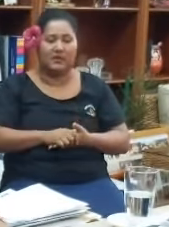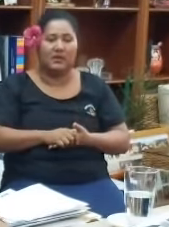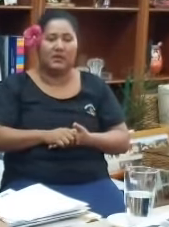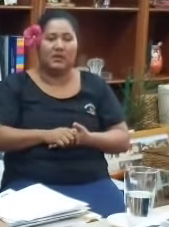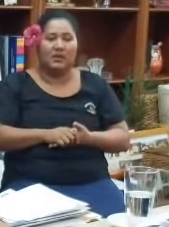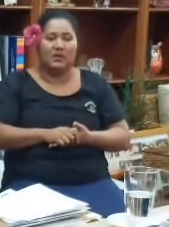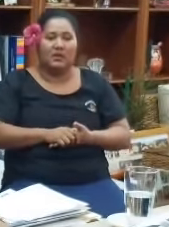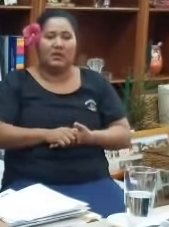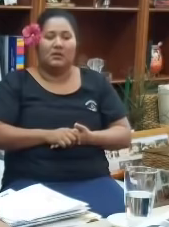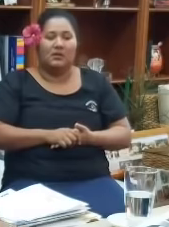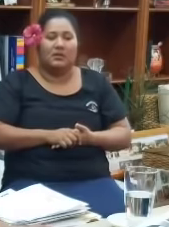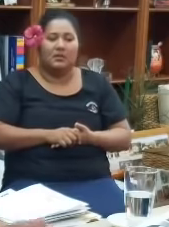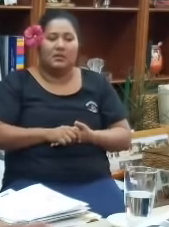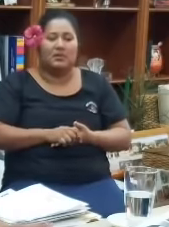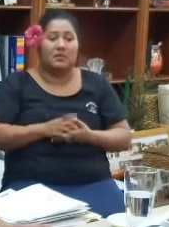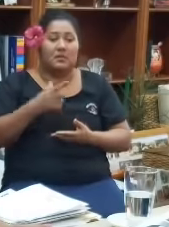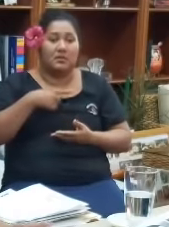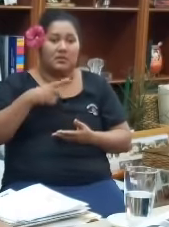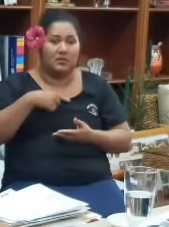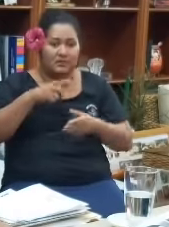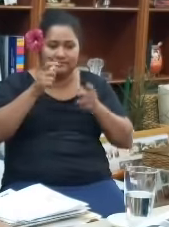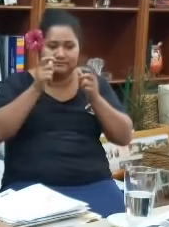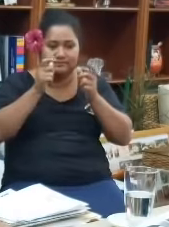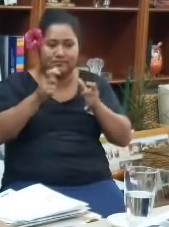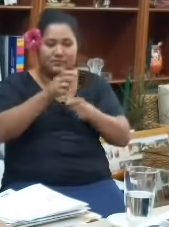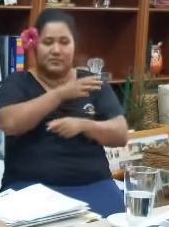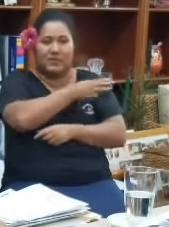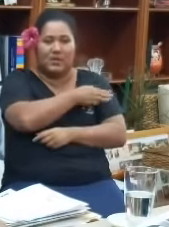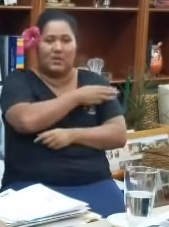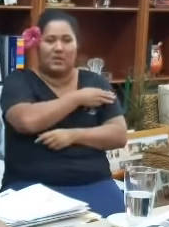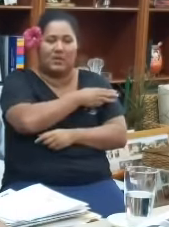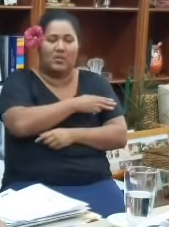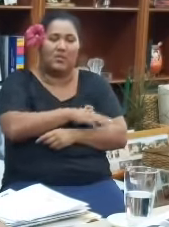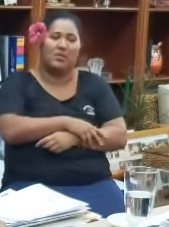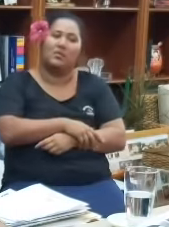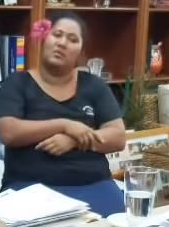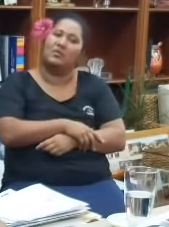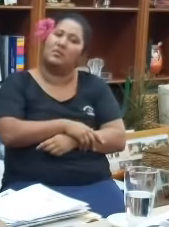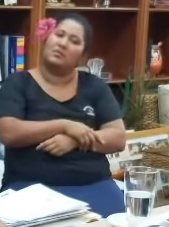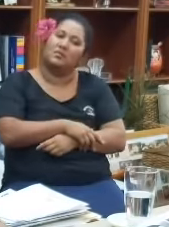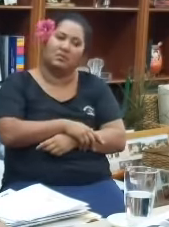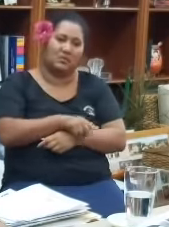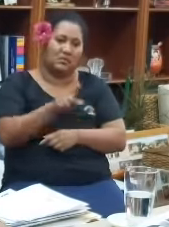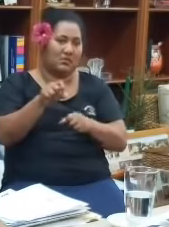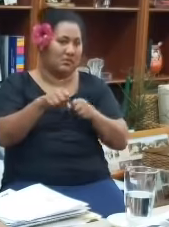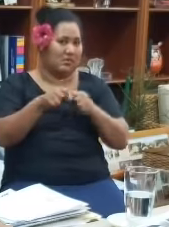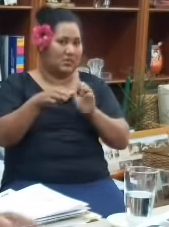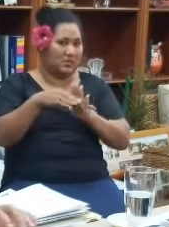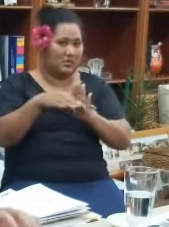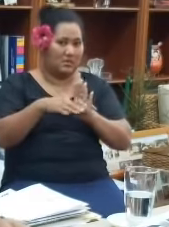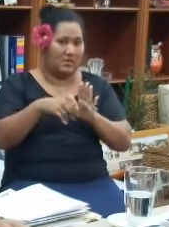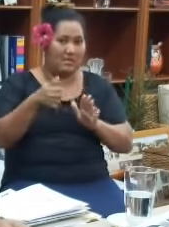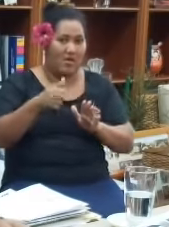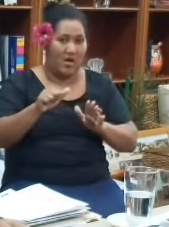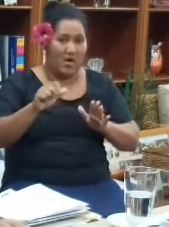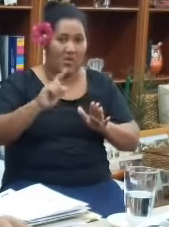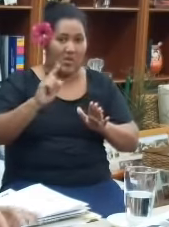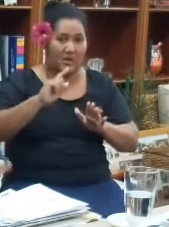ala la na matua mate tu le le le e ko nga sol kula fongo e sa nga i